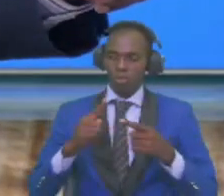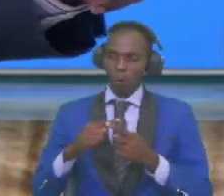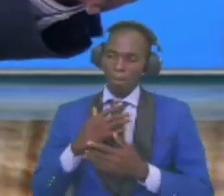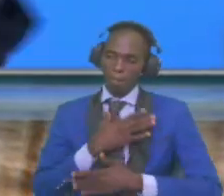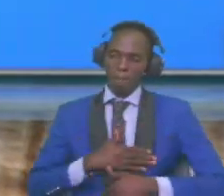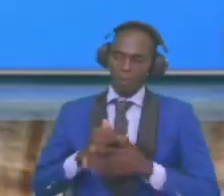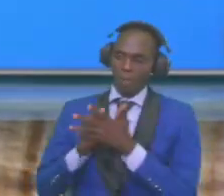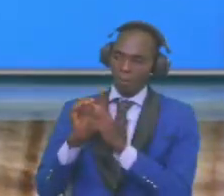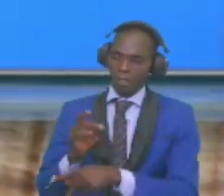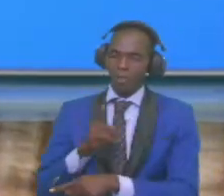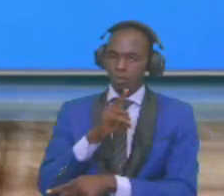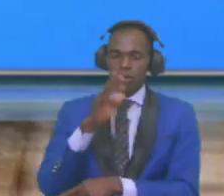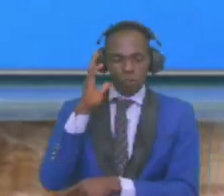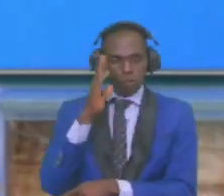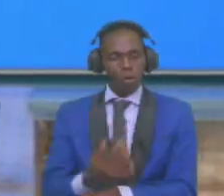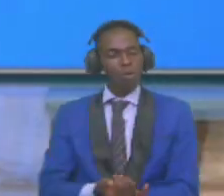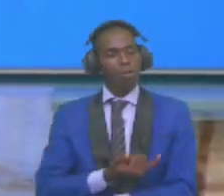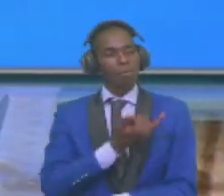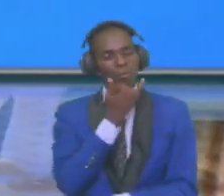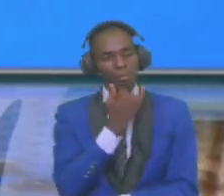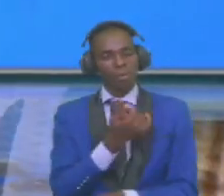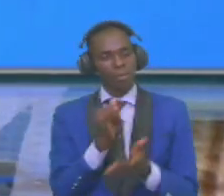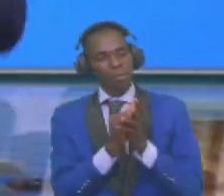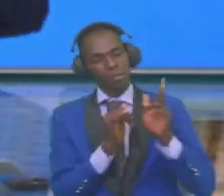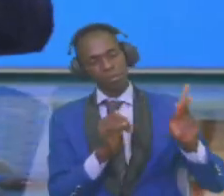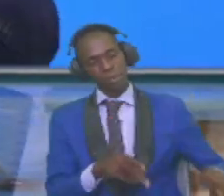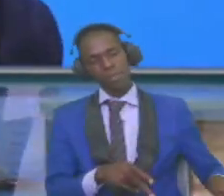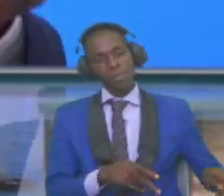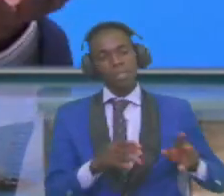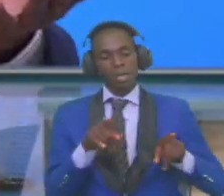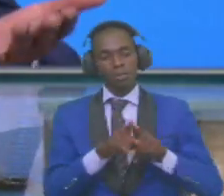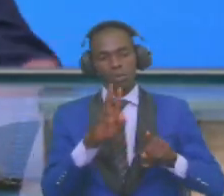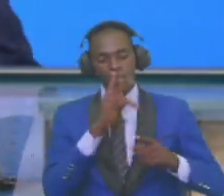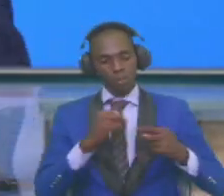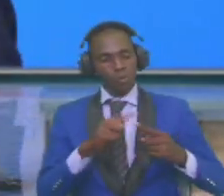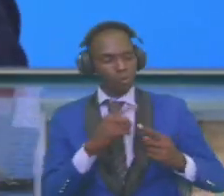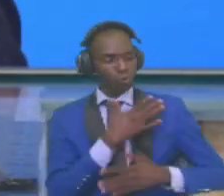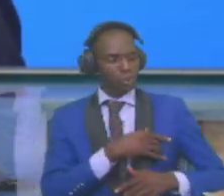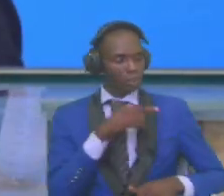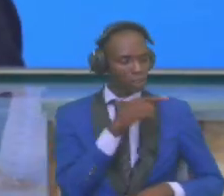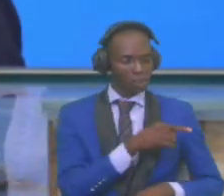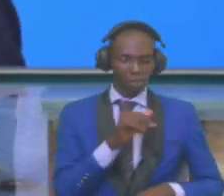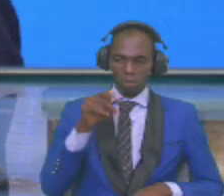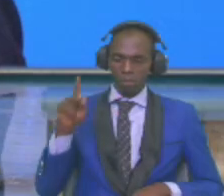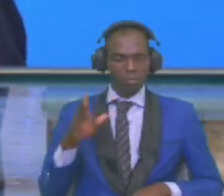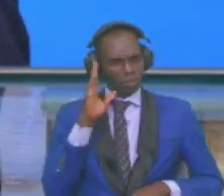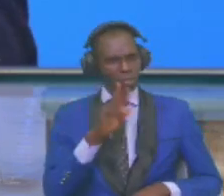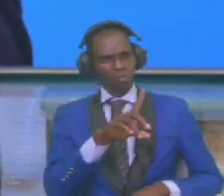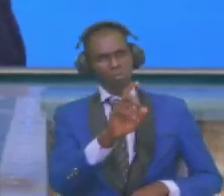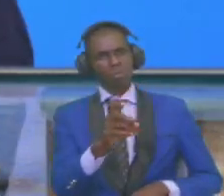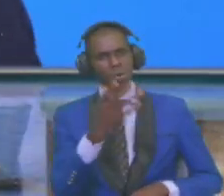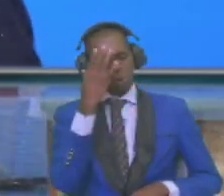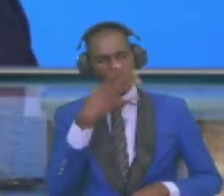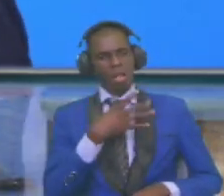tu te déplaît à l'autre lorsque tu essaies de fléchir devant celui-ci l'autre la durée qu'est ce que tu fais